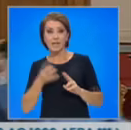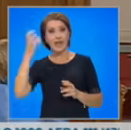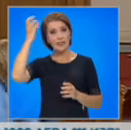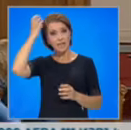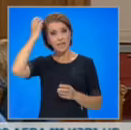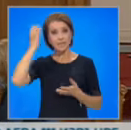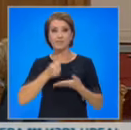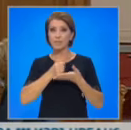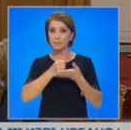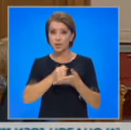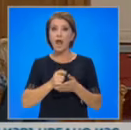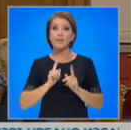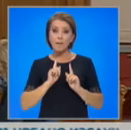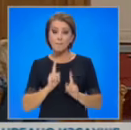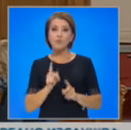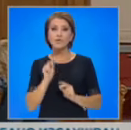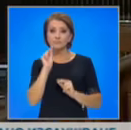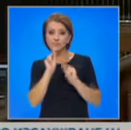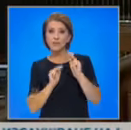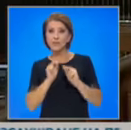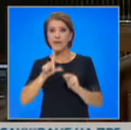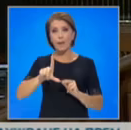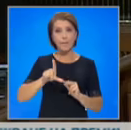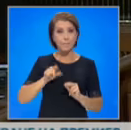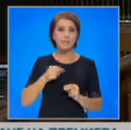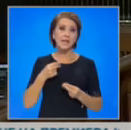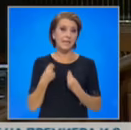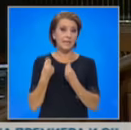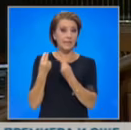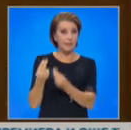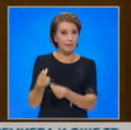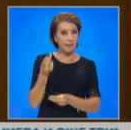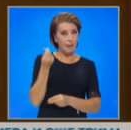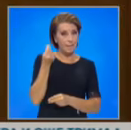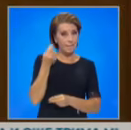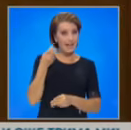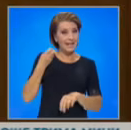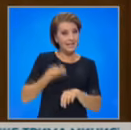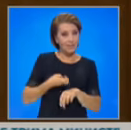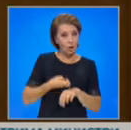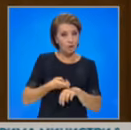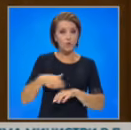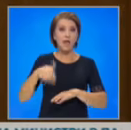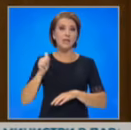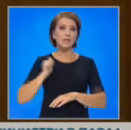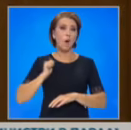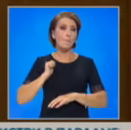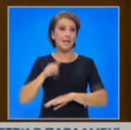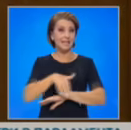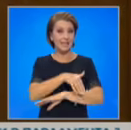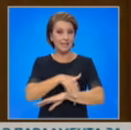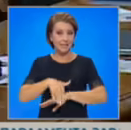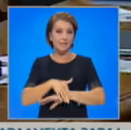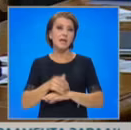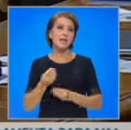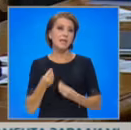да се преизчислят пенсиите и да се осигурят средства за лекарите, за опазване на границата и за бизнеса. С Изправи се